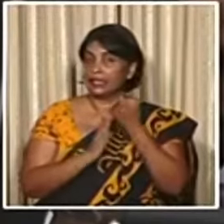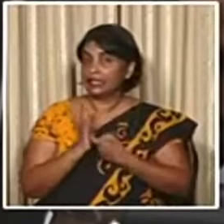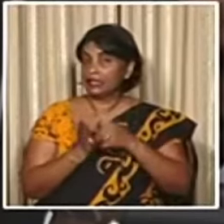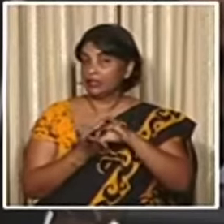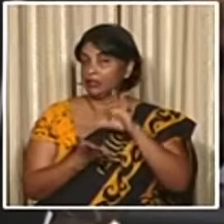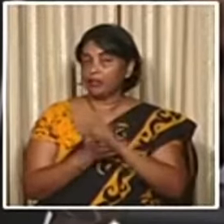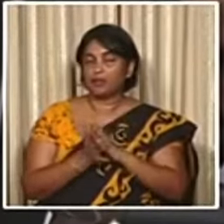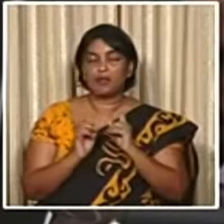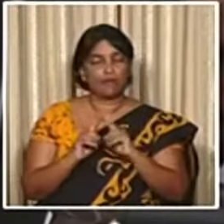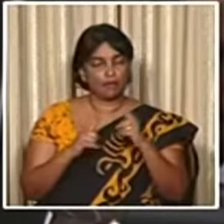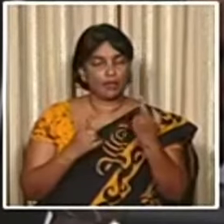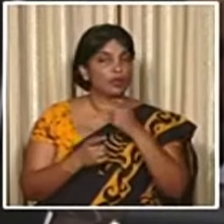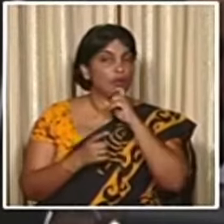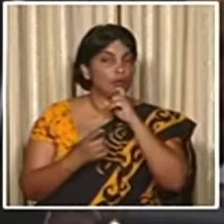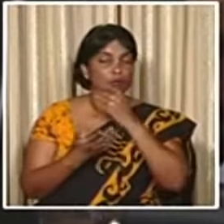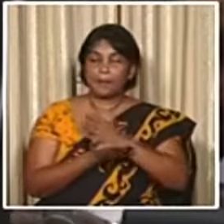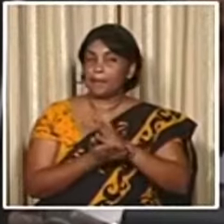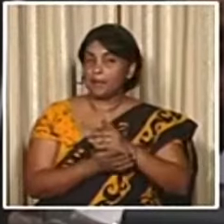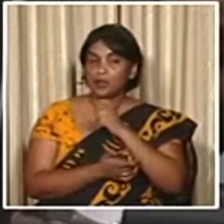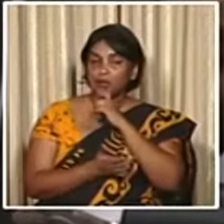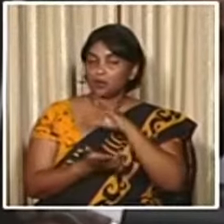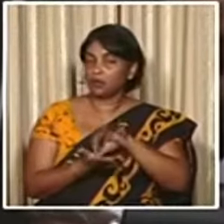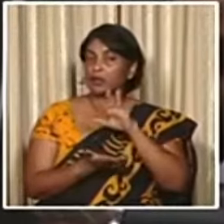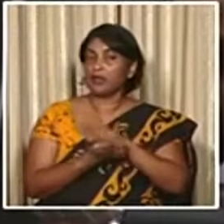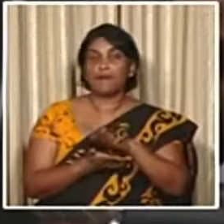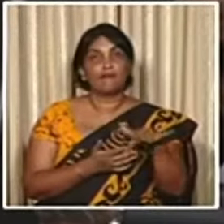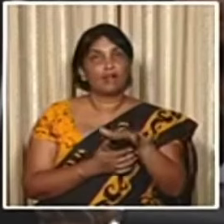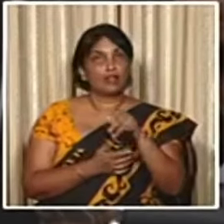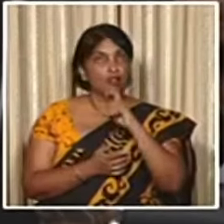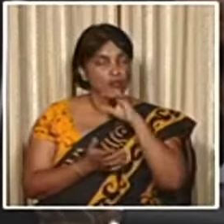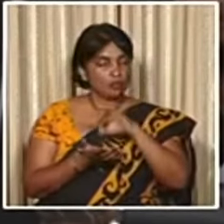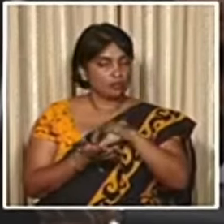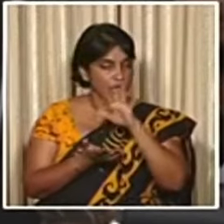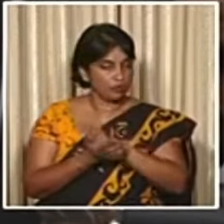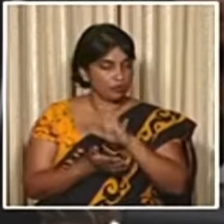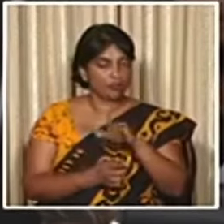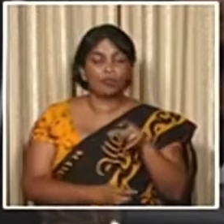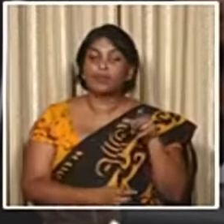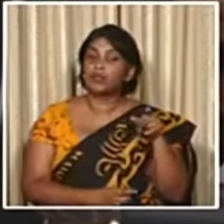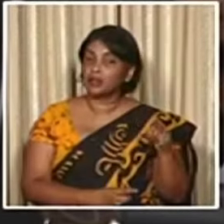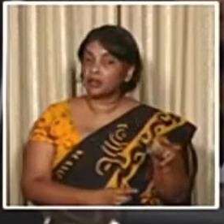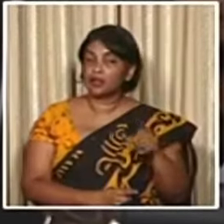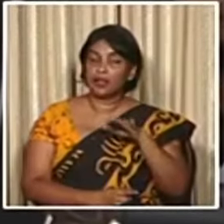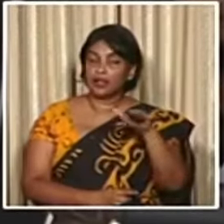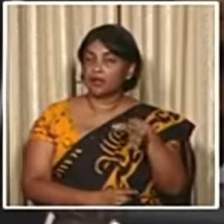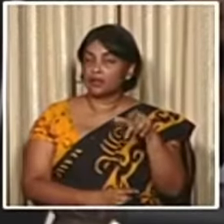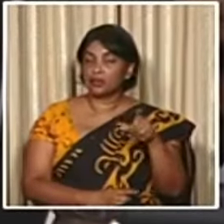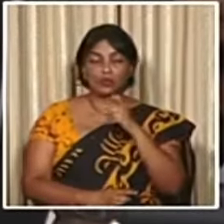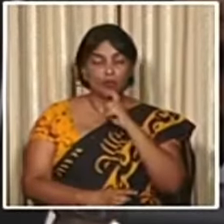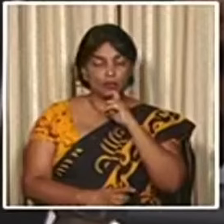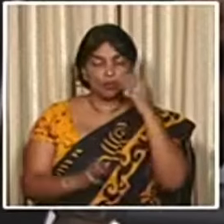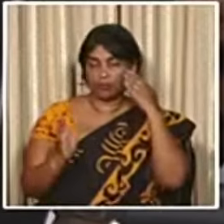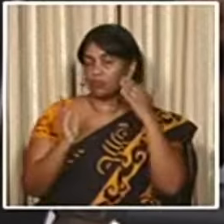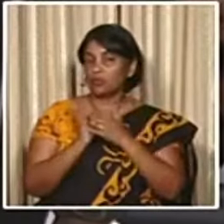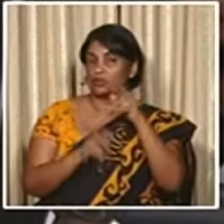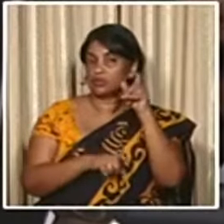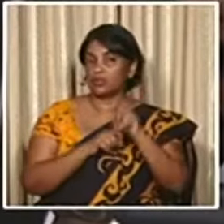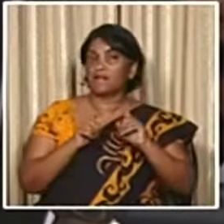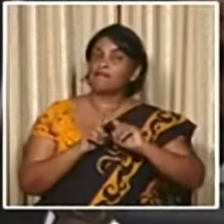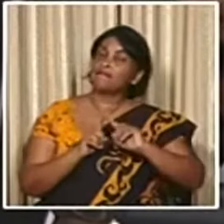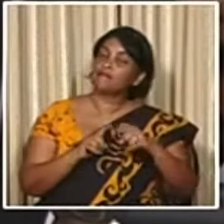වෙනස්. බෙදුම් නඩු තීන්දුවකින් යම් ඉඩමක් සම්බන්ධව නඩු තීන්දුවක් දුන්නොත් ඒ ඉඩමට ඒ නඩුවට පාර්ශ්වකාරය